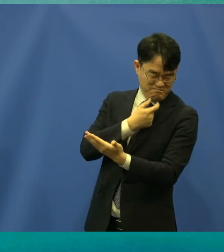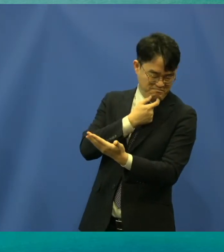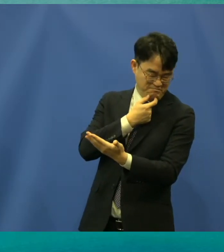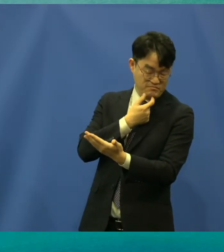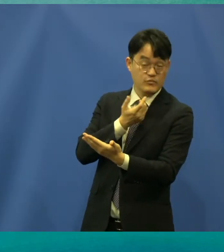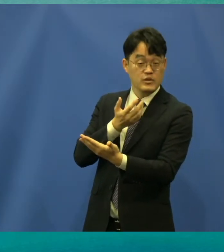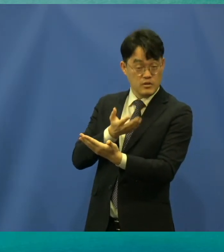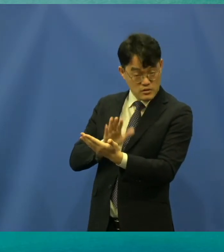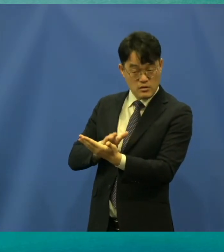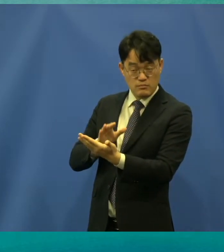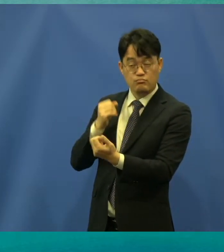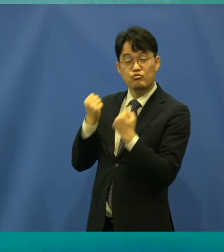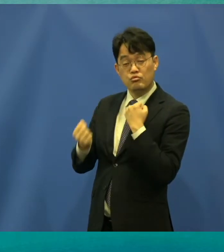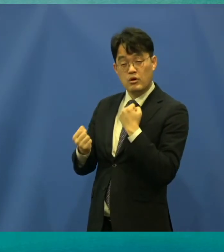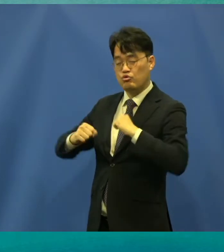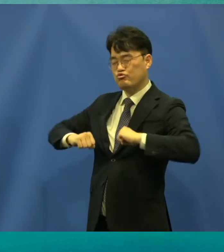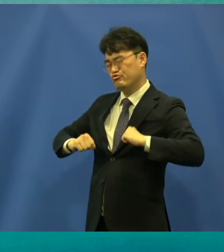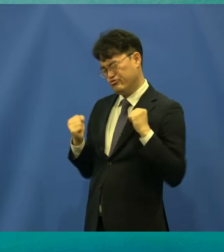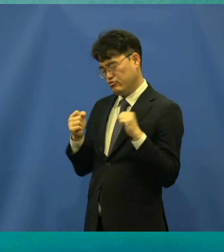건 굉장히 어려운 것입니다.